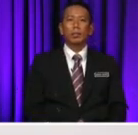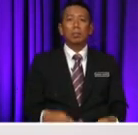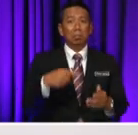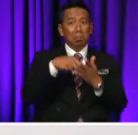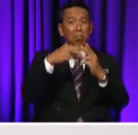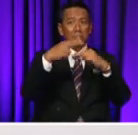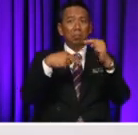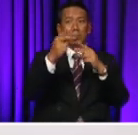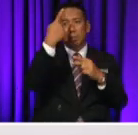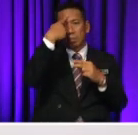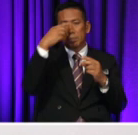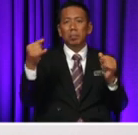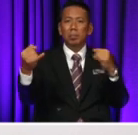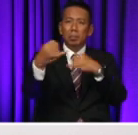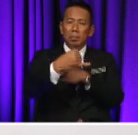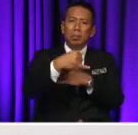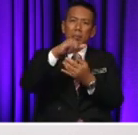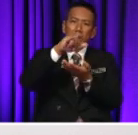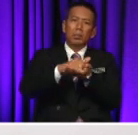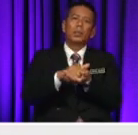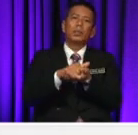untuk organisasi tersebut